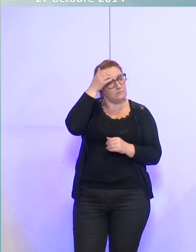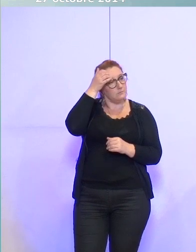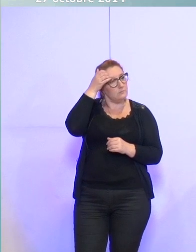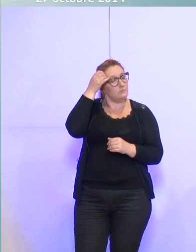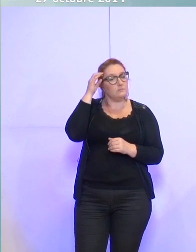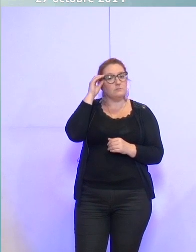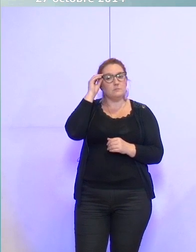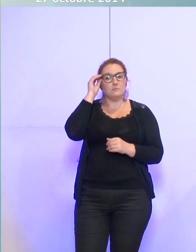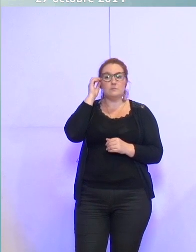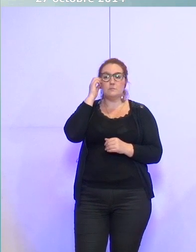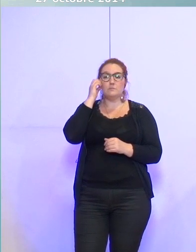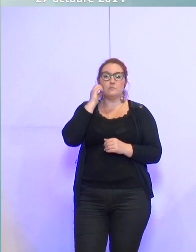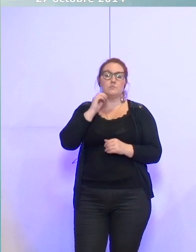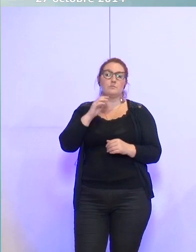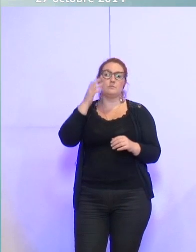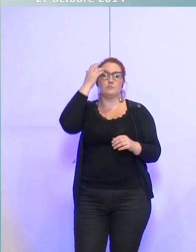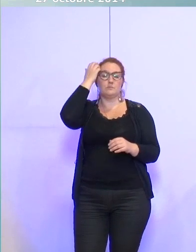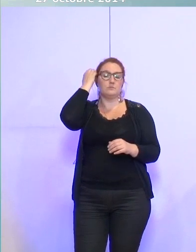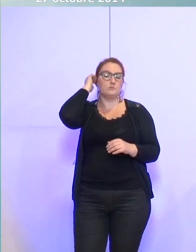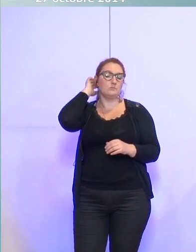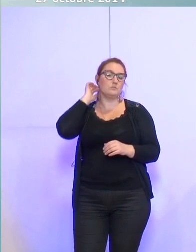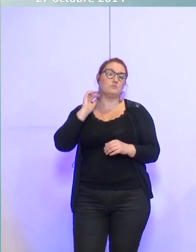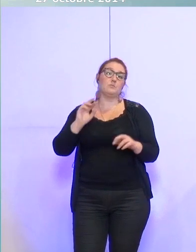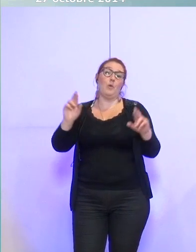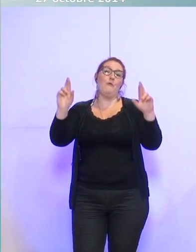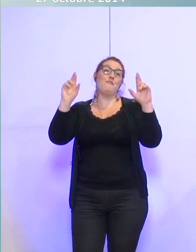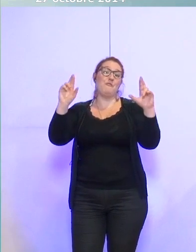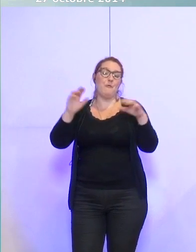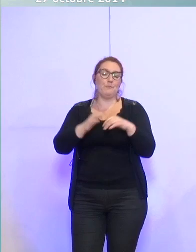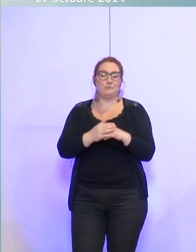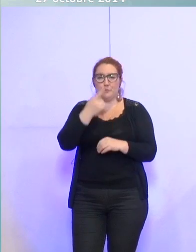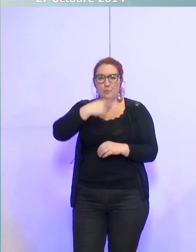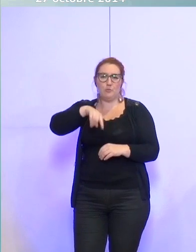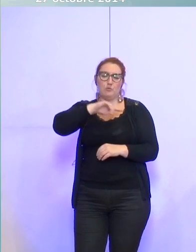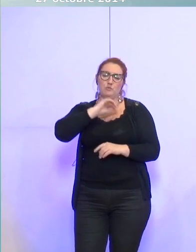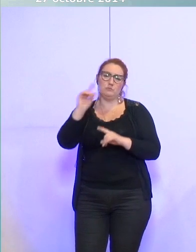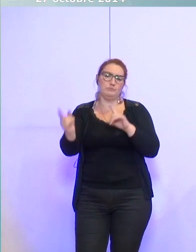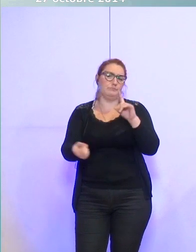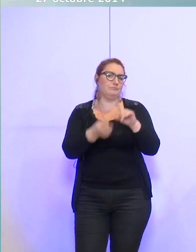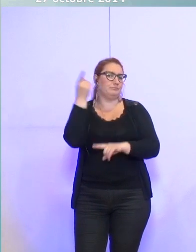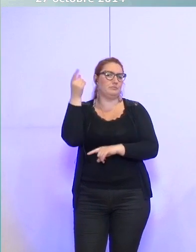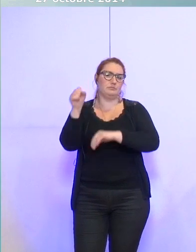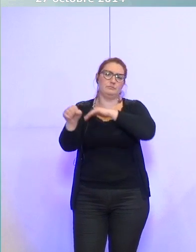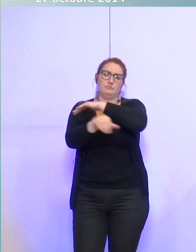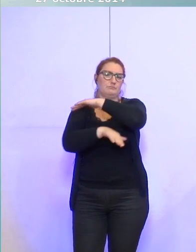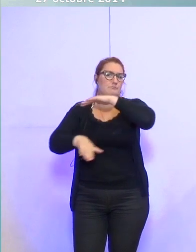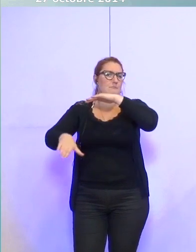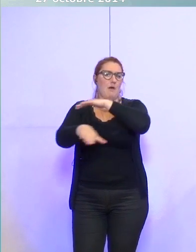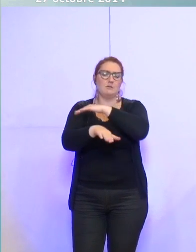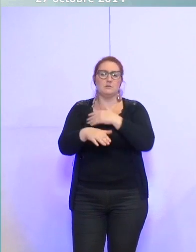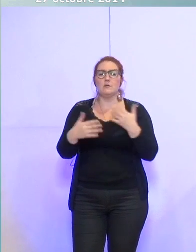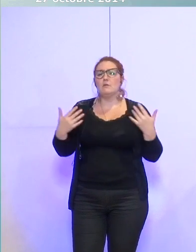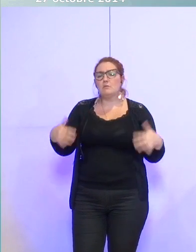Ce vœu est d'une importance, à notre sens, fondamentale, structurante. Nous l'avons vu dans